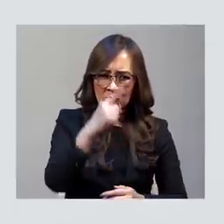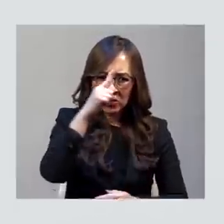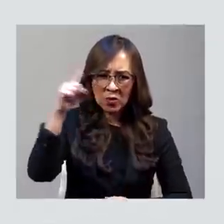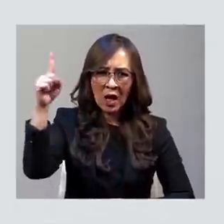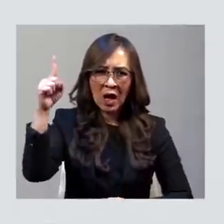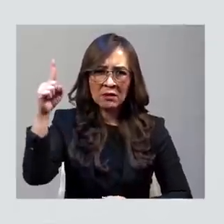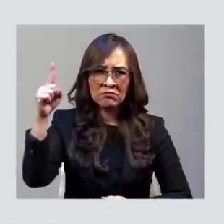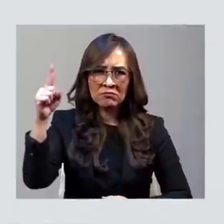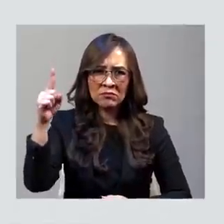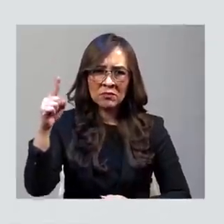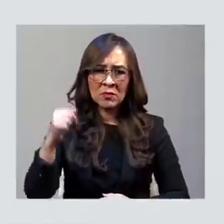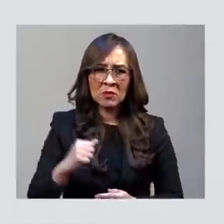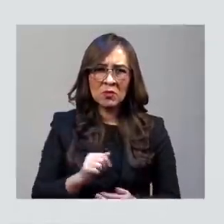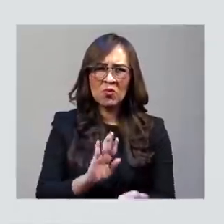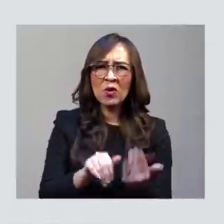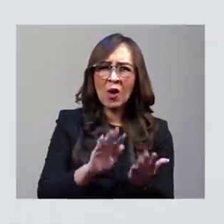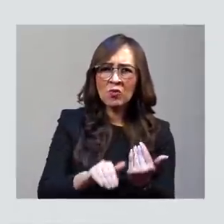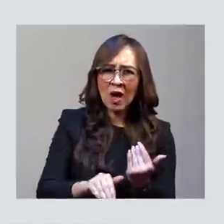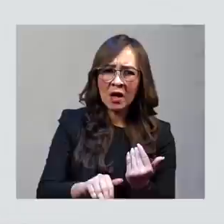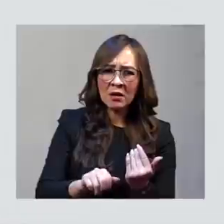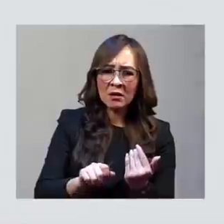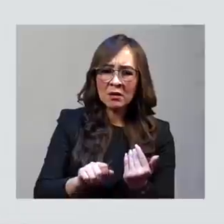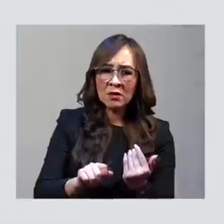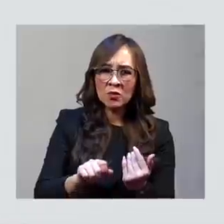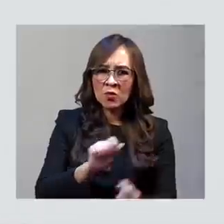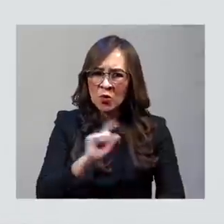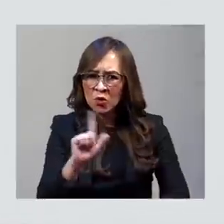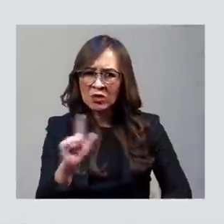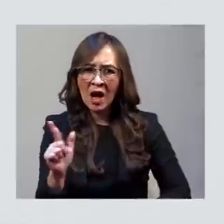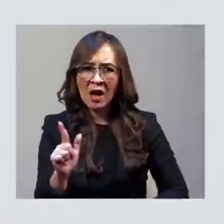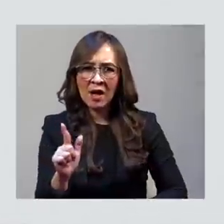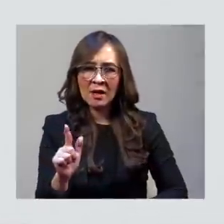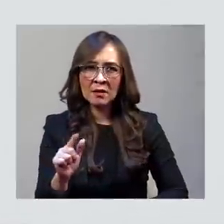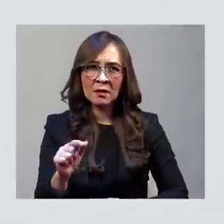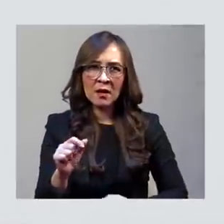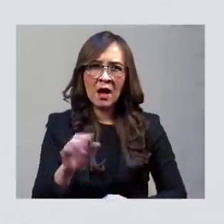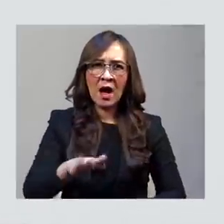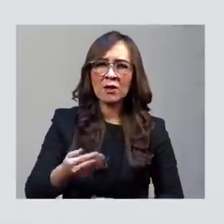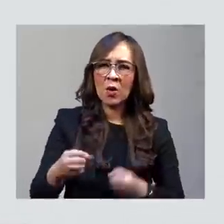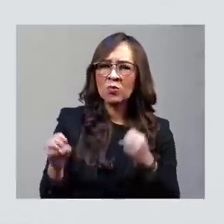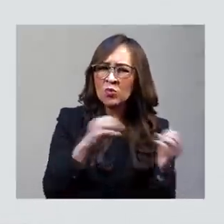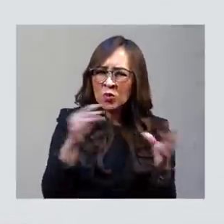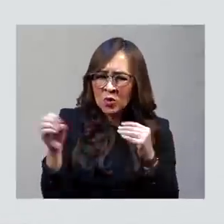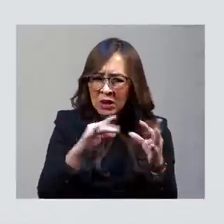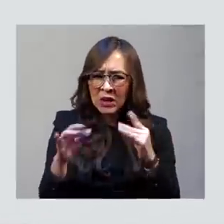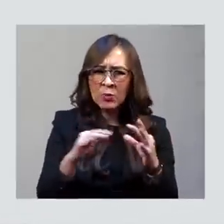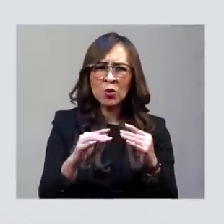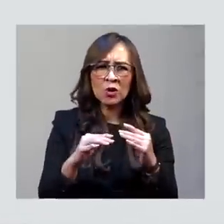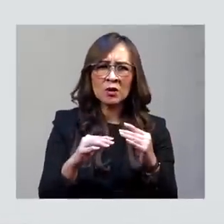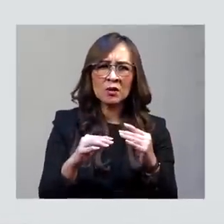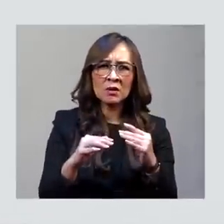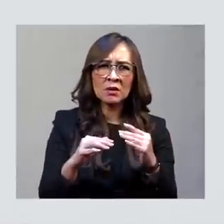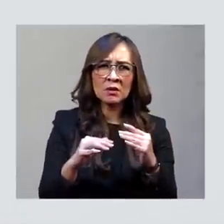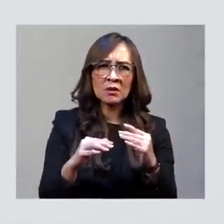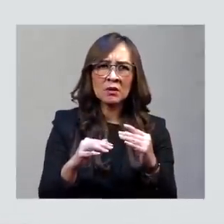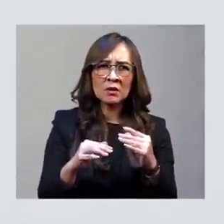Semenjak ikut Tuhan kita jadi utang banyak di mana-mana, saudara. Ya kan orang juga takut dengan kekristenan kayak begitu.